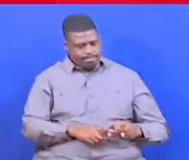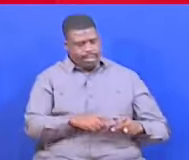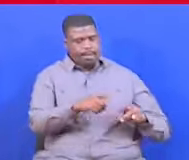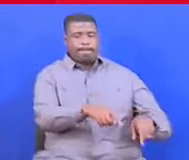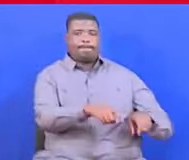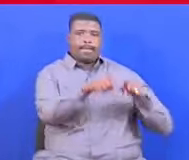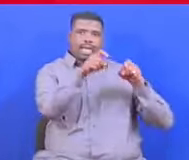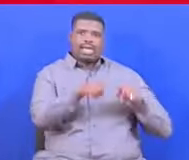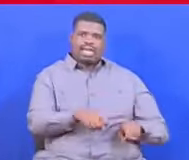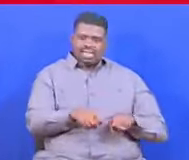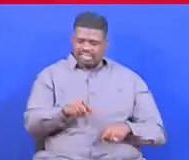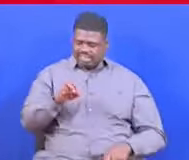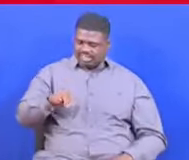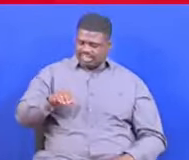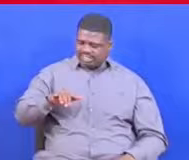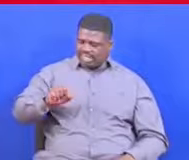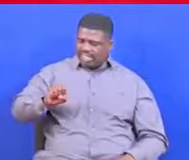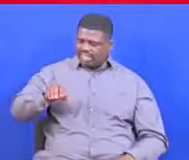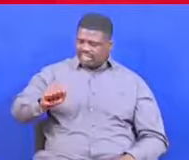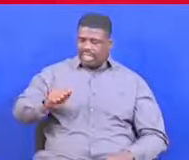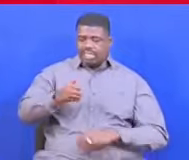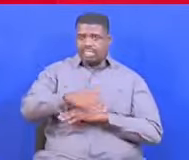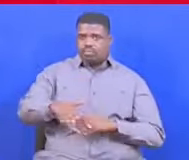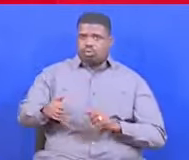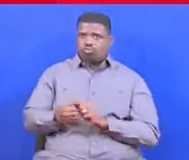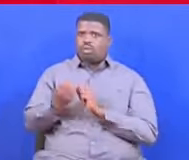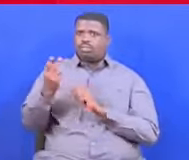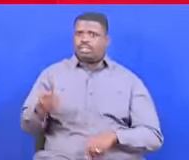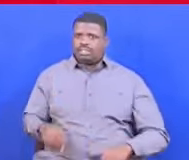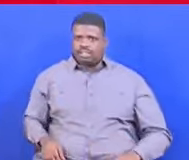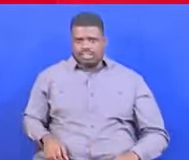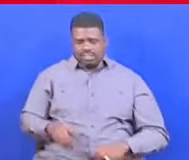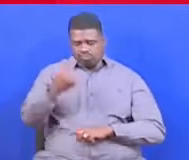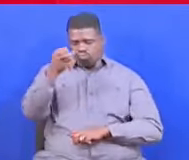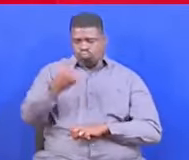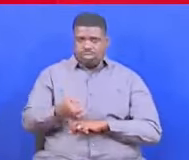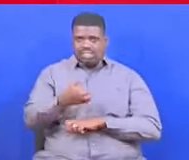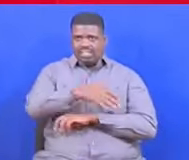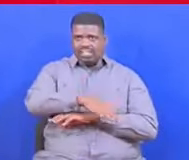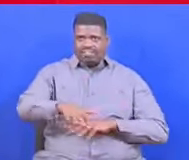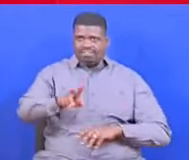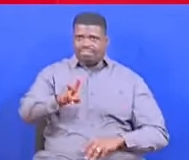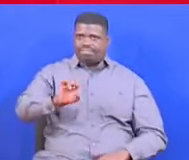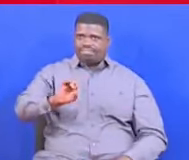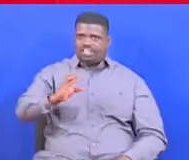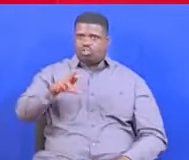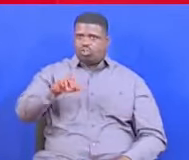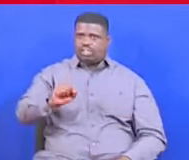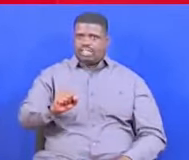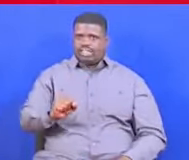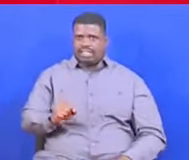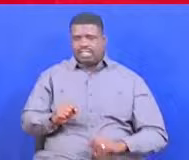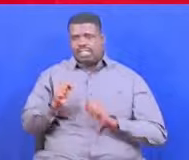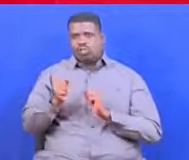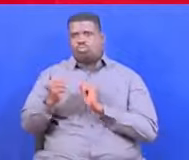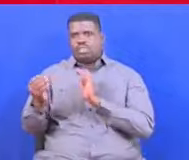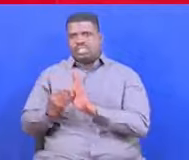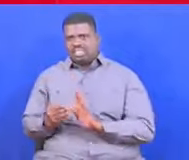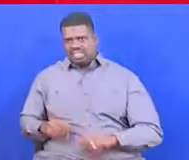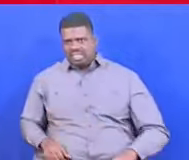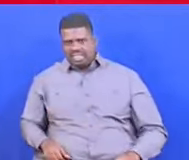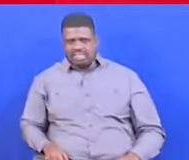ya ziwa Nyasa ziko 12. Lake Victoria ziko 29. Sasa je, atajiendeshaje